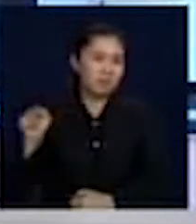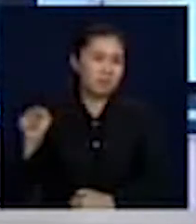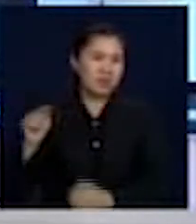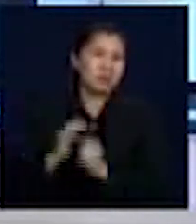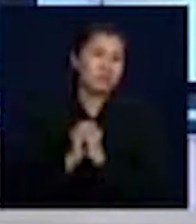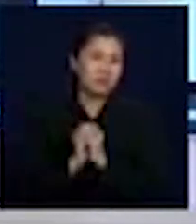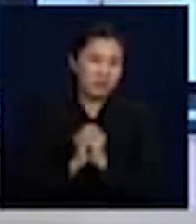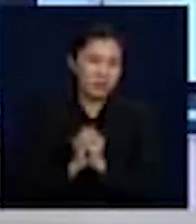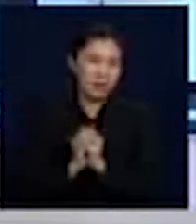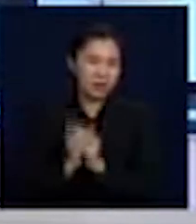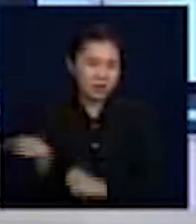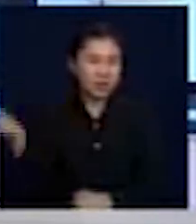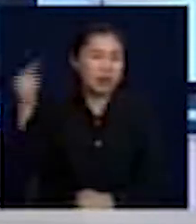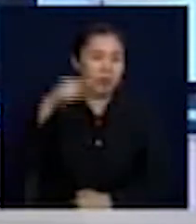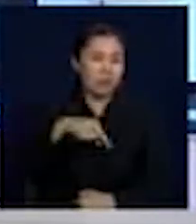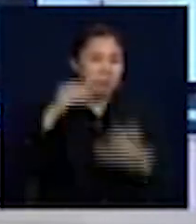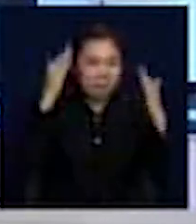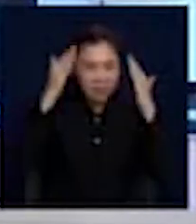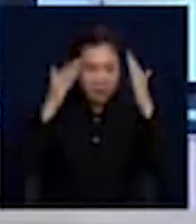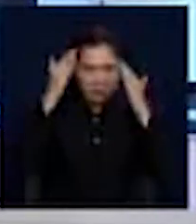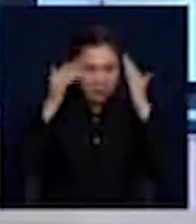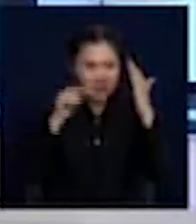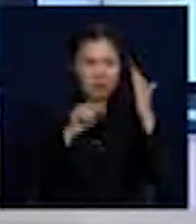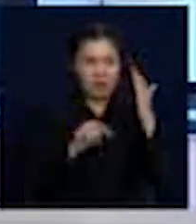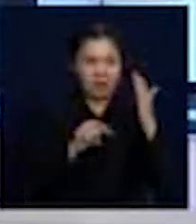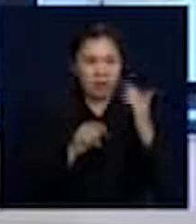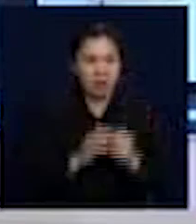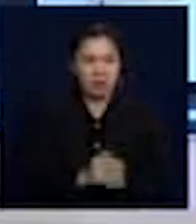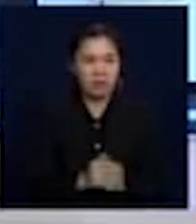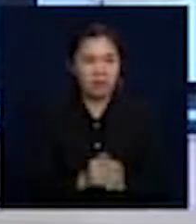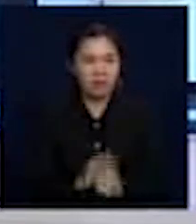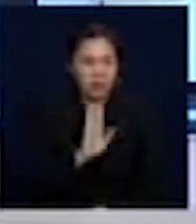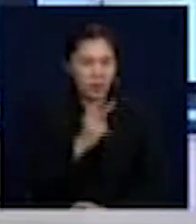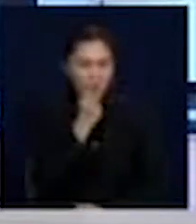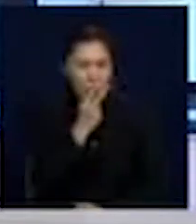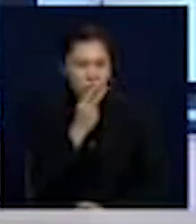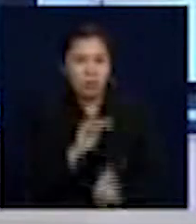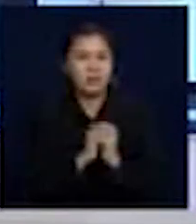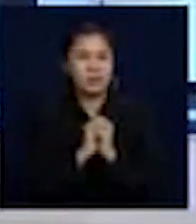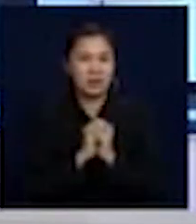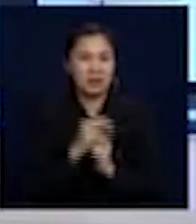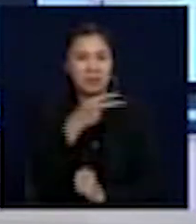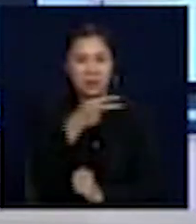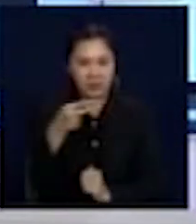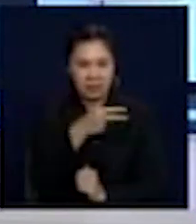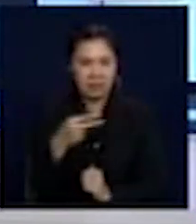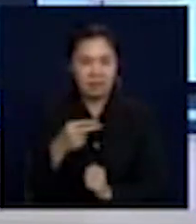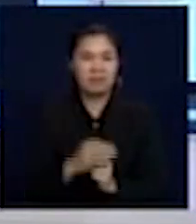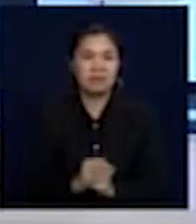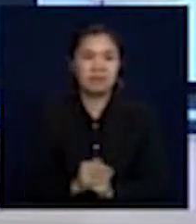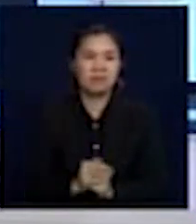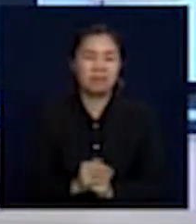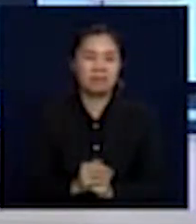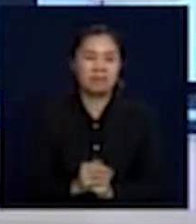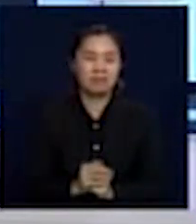นไปมาเลเซียตัวรับคานเนี่ยก็ยังเป็นจีนอยู่เพราะฉะนั้นอักษรที่ระบุก็จะระบุว่ามาจากประเทศ